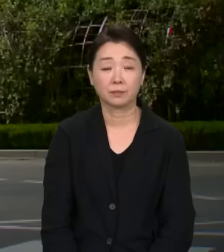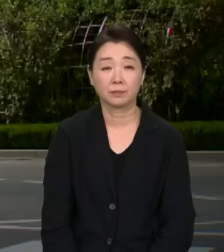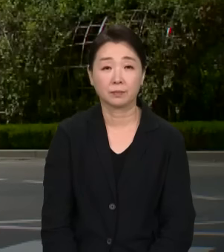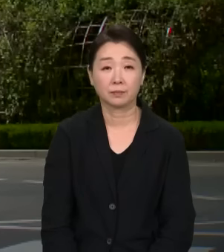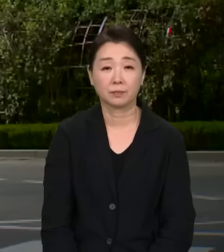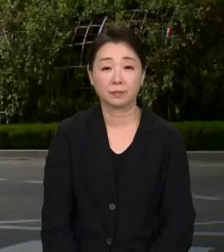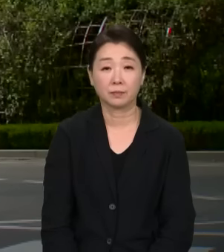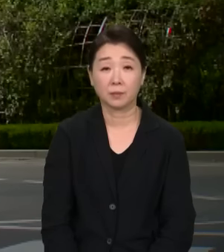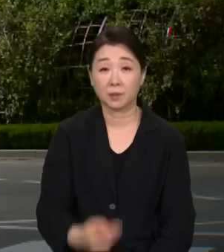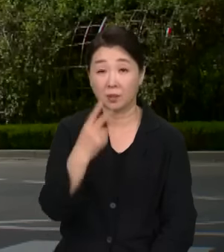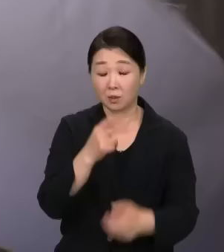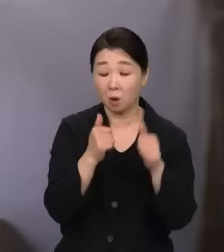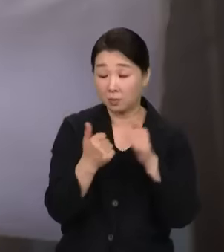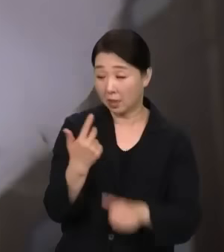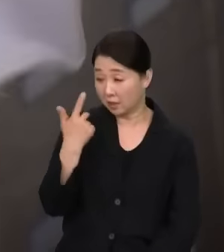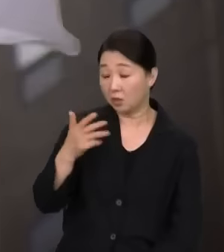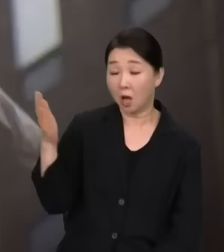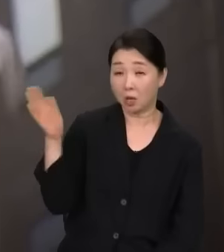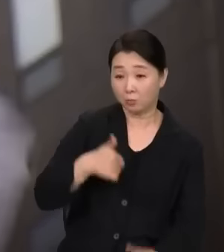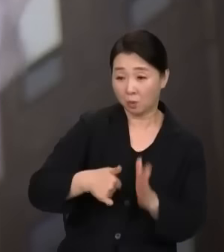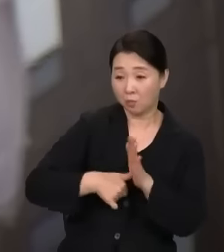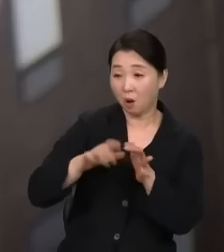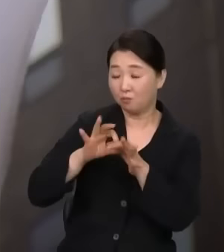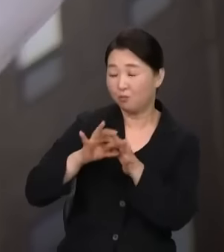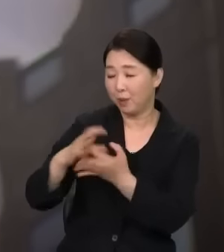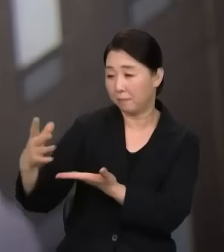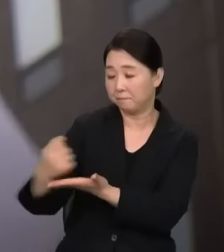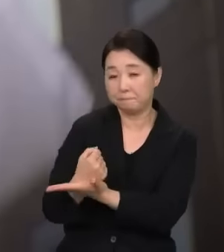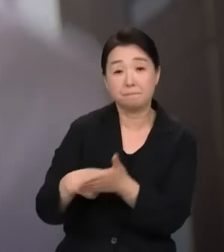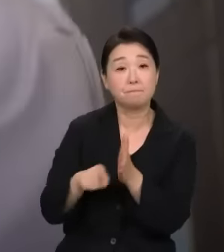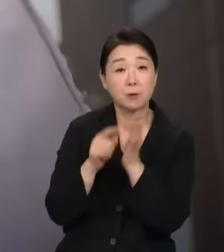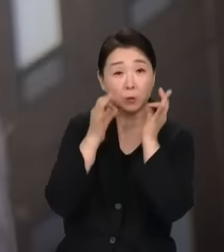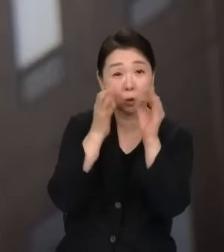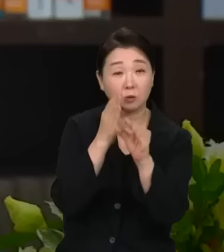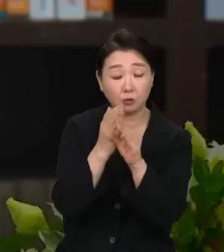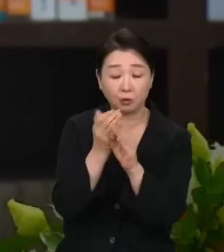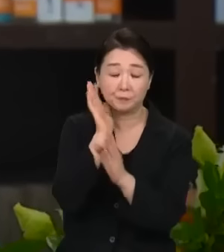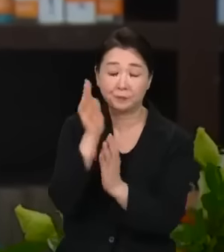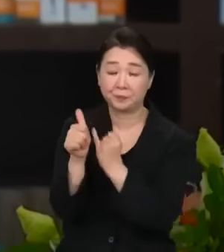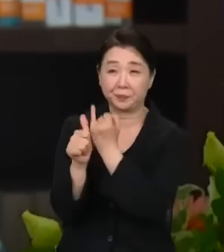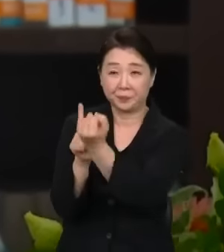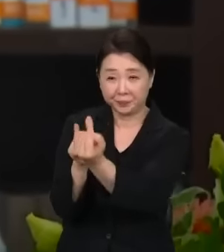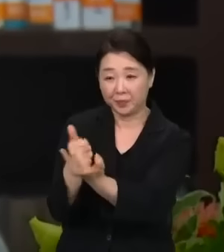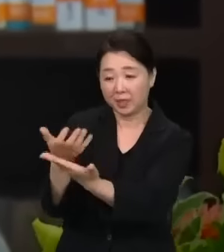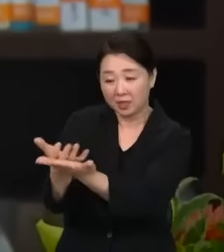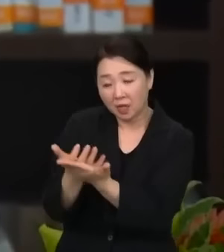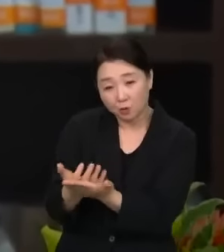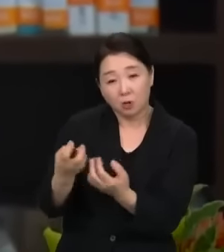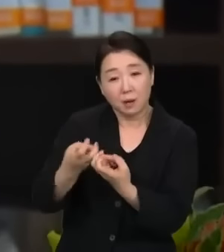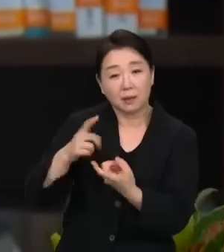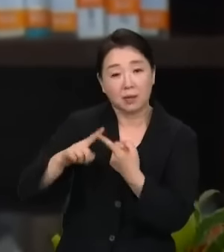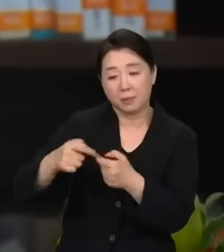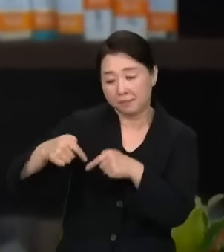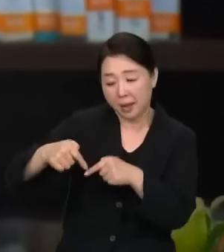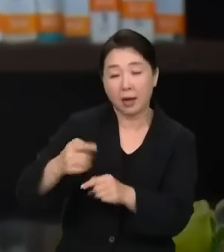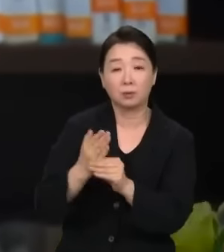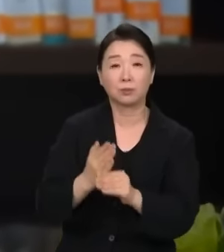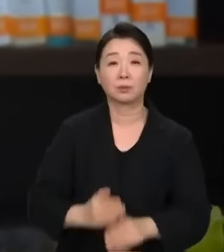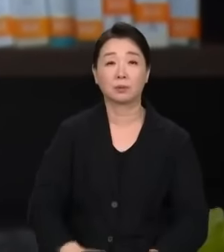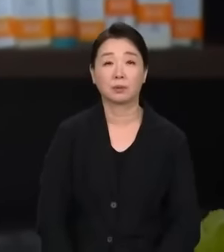검찰은 지난주부터 명품 확보에 나섰습니다 김여사 측과 제출방식 등에 대한 조를 시작한